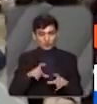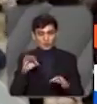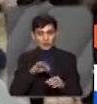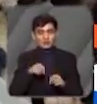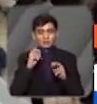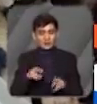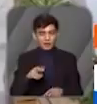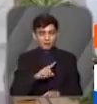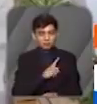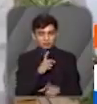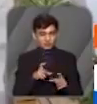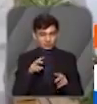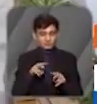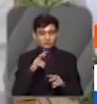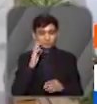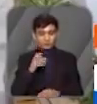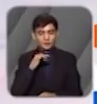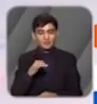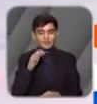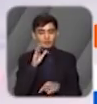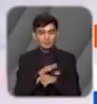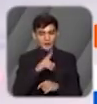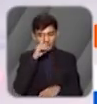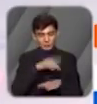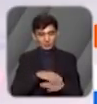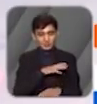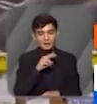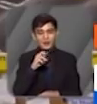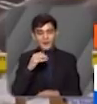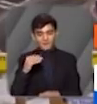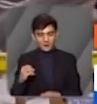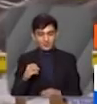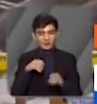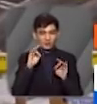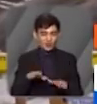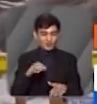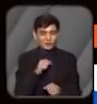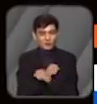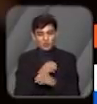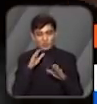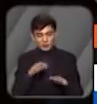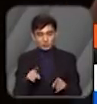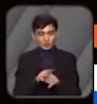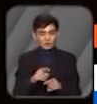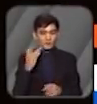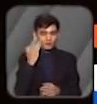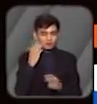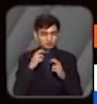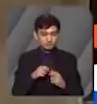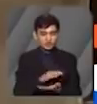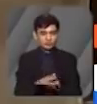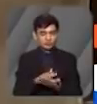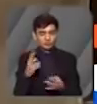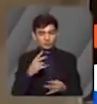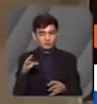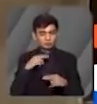арнайы мамандармен қамтамасыз етілуі тиіс. Үкімет тапсырмасы бойынша кафе, мейрамхана, демалыс орындарда тазалыққа барынша мән беруге